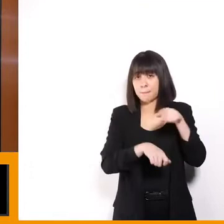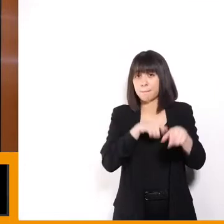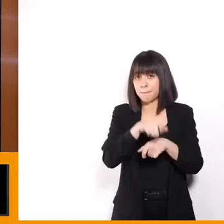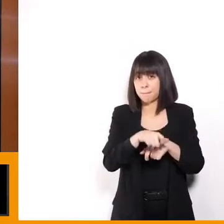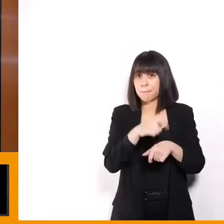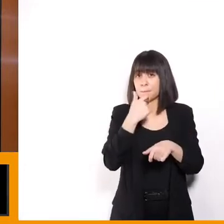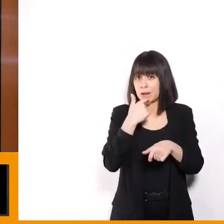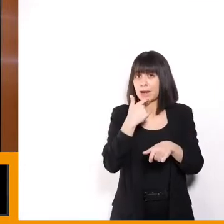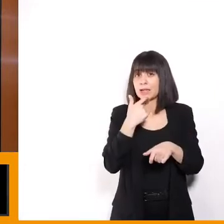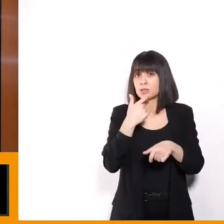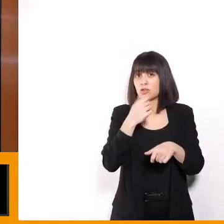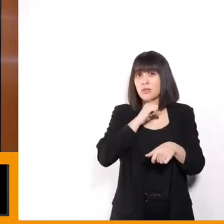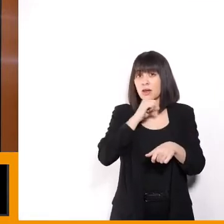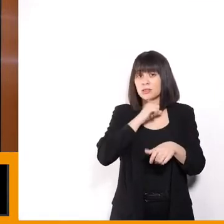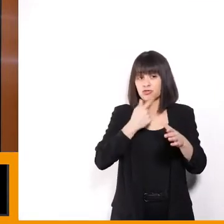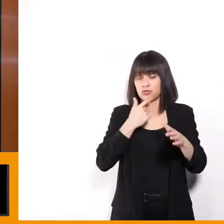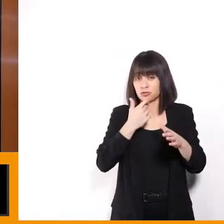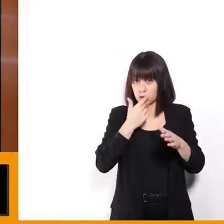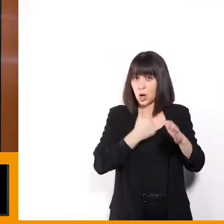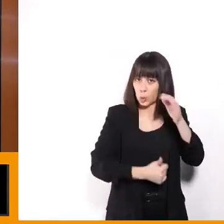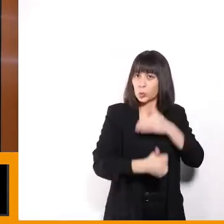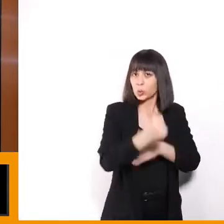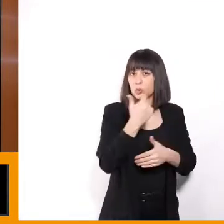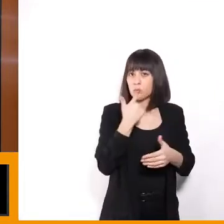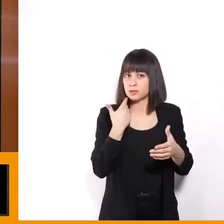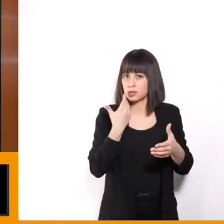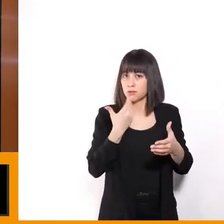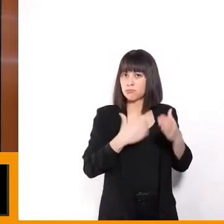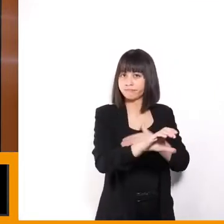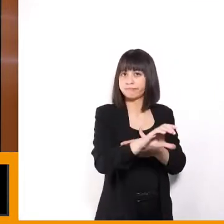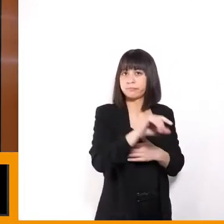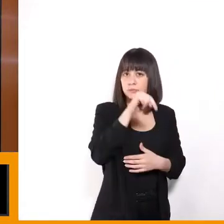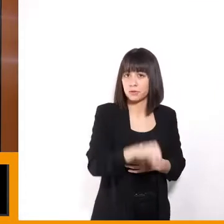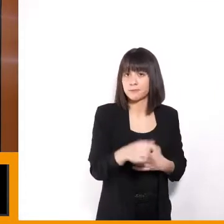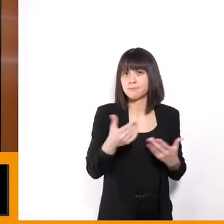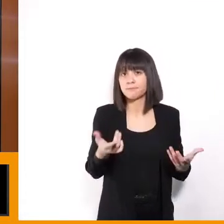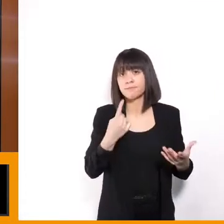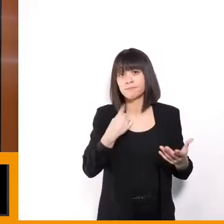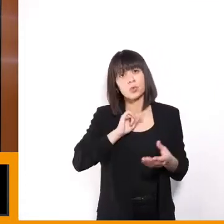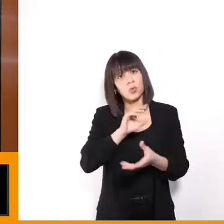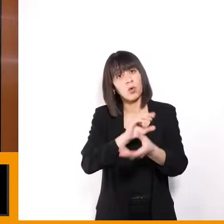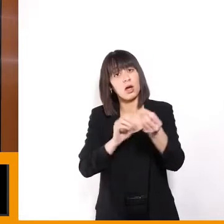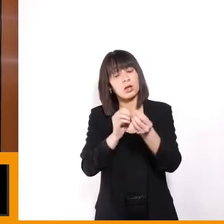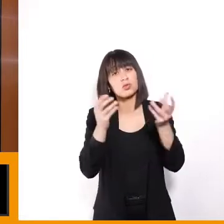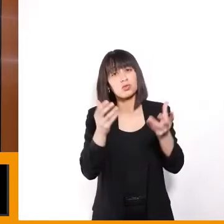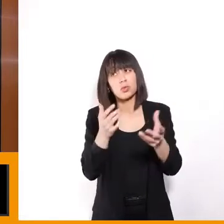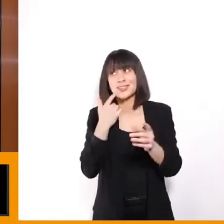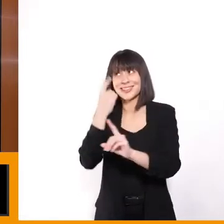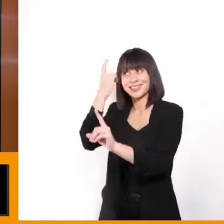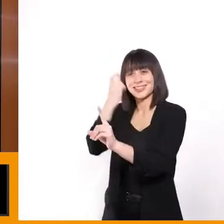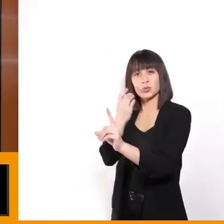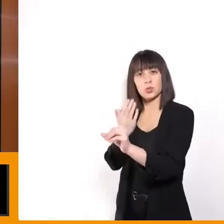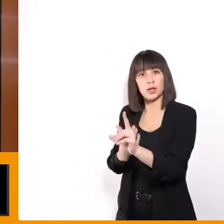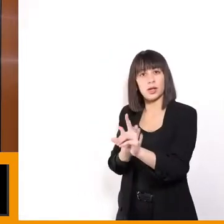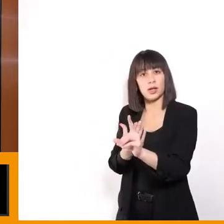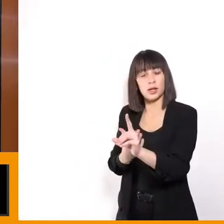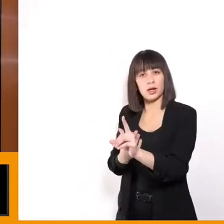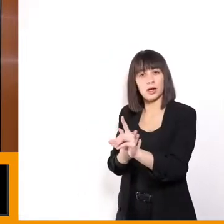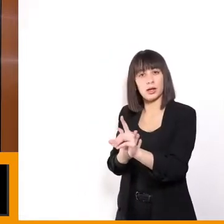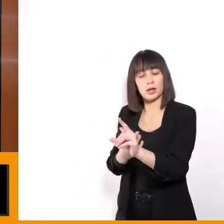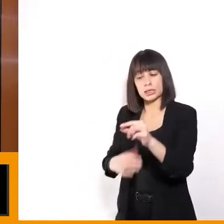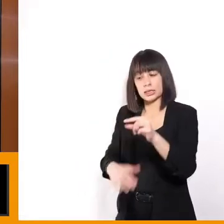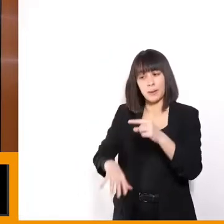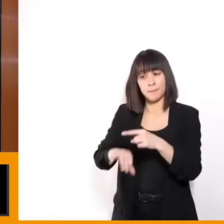12 milliards, ce que l'on met, nous, c'est évidemment ce qui est posé là comme question notamment, c'est-à-dire l'élargissement de la prestation